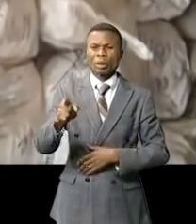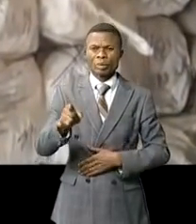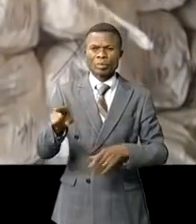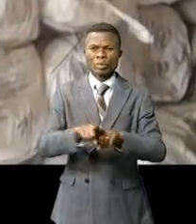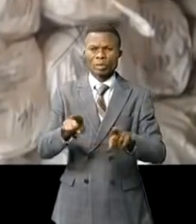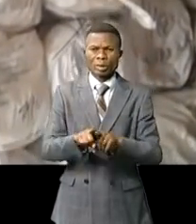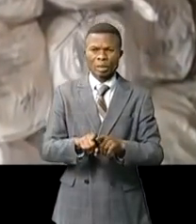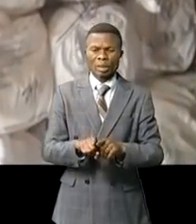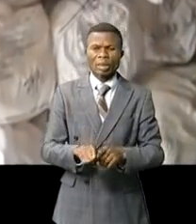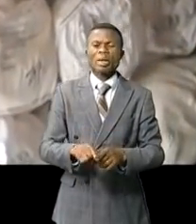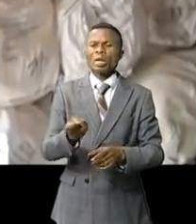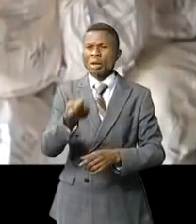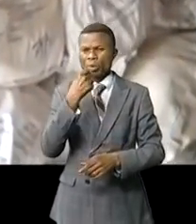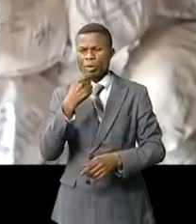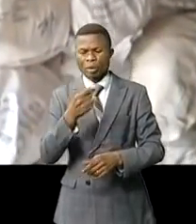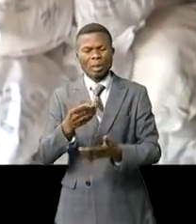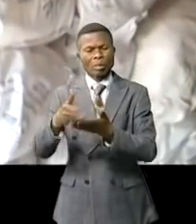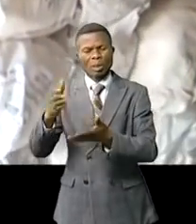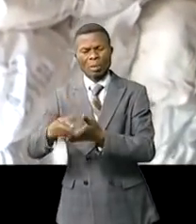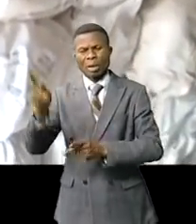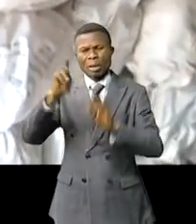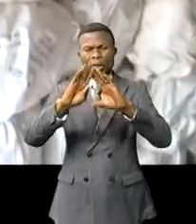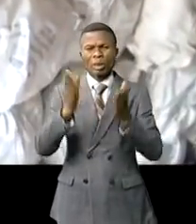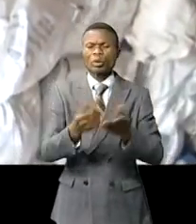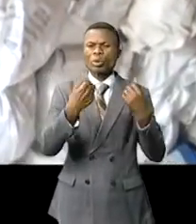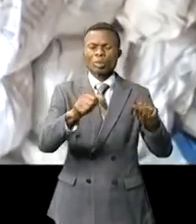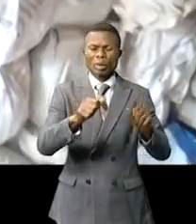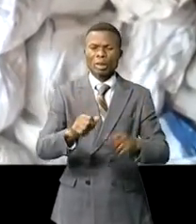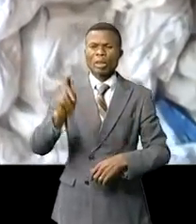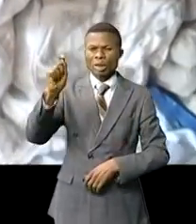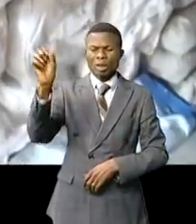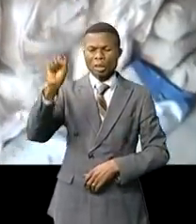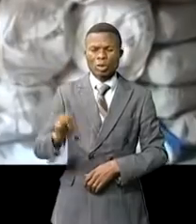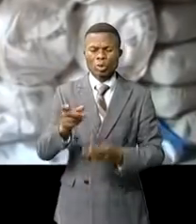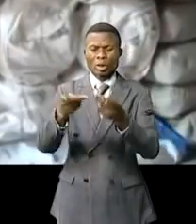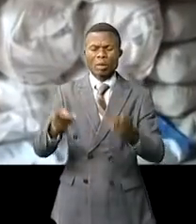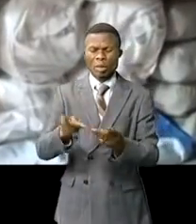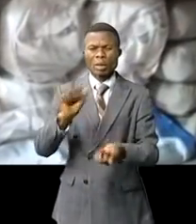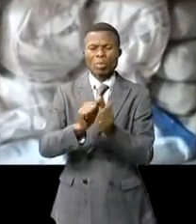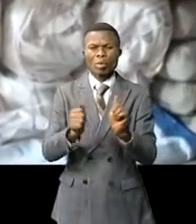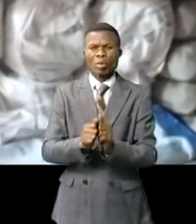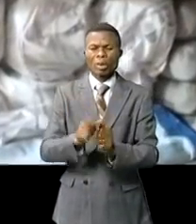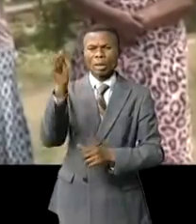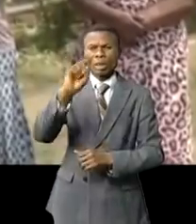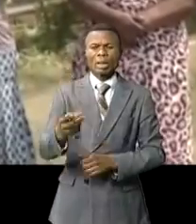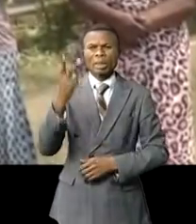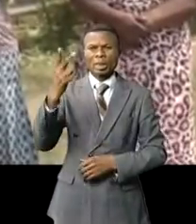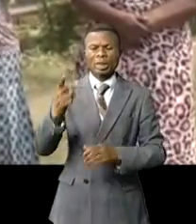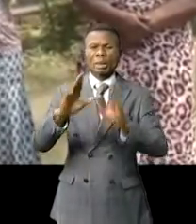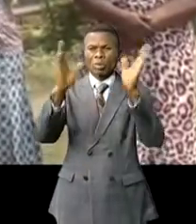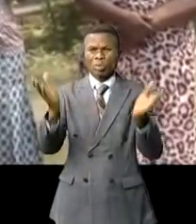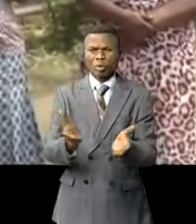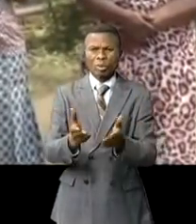qu'on devrait remettre gratuitement à la population, étant donné que la Tchopo est dans une zone endémique. Au total, 32 ballons. Le